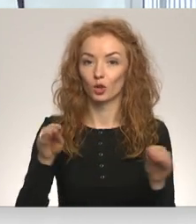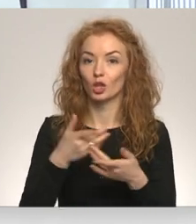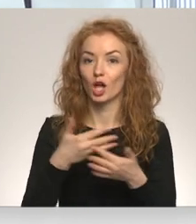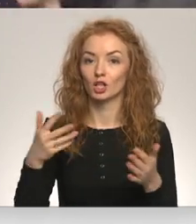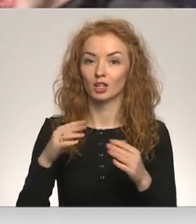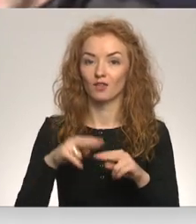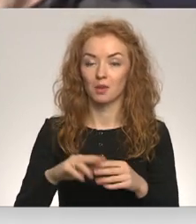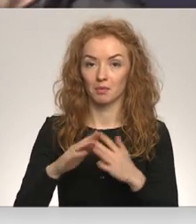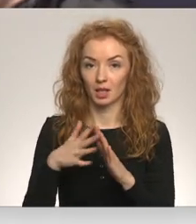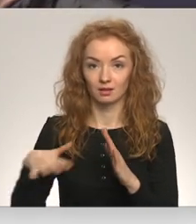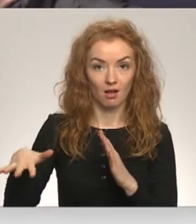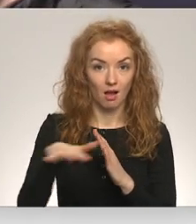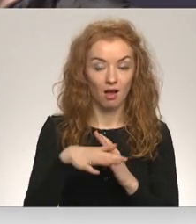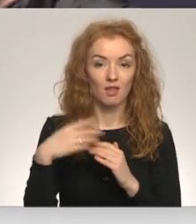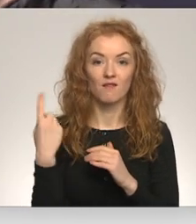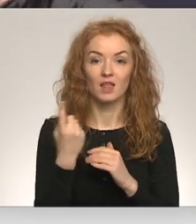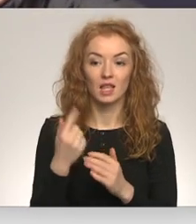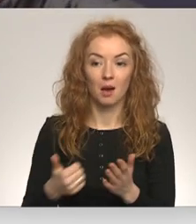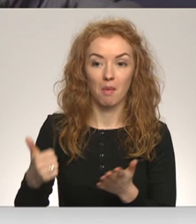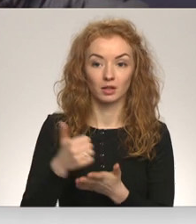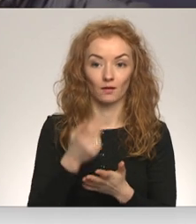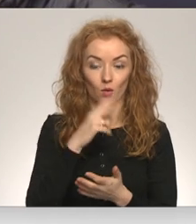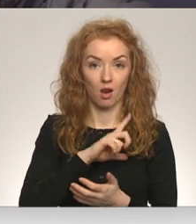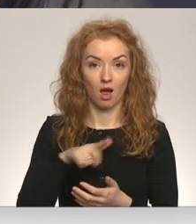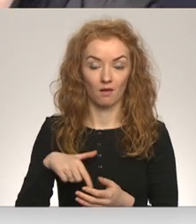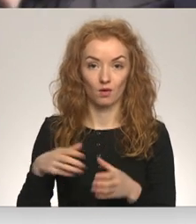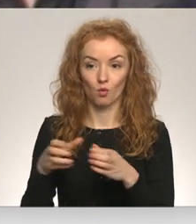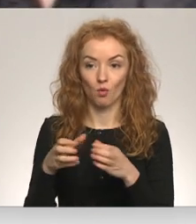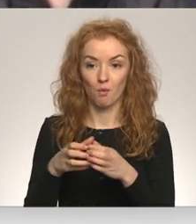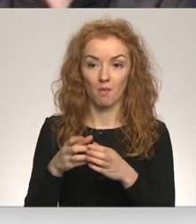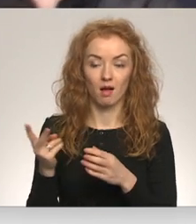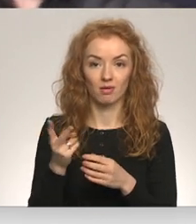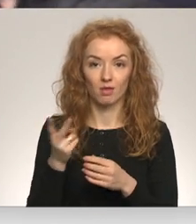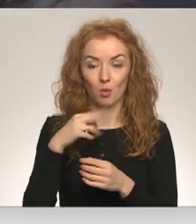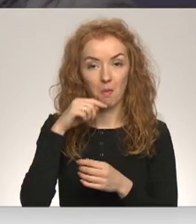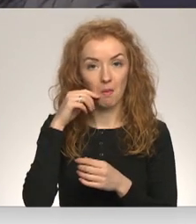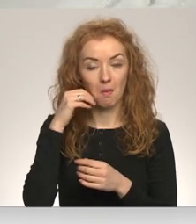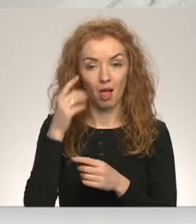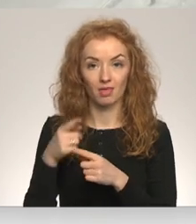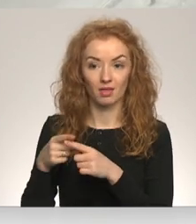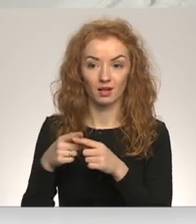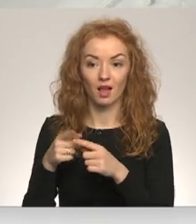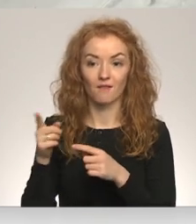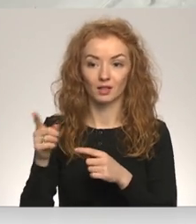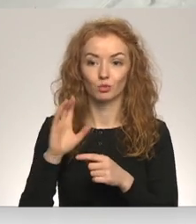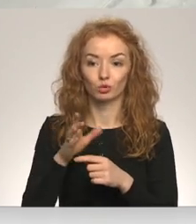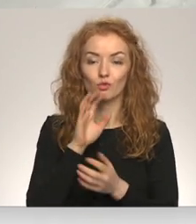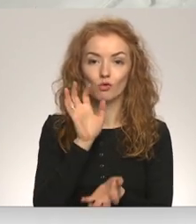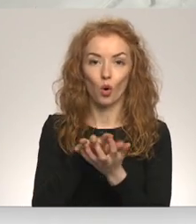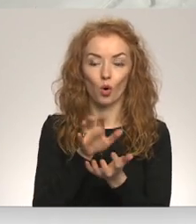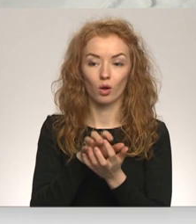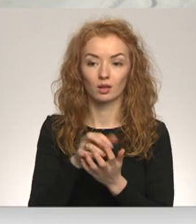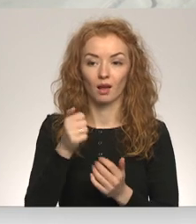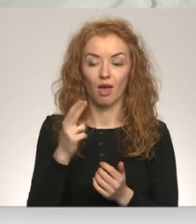vietās pilsētā. Vienīgā Latvijas pārstāve, kas kopā ar savu komandas biedru no Baltkrievijas atainos krokodilu genu, teica, ka